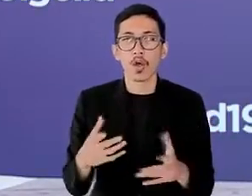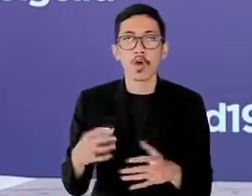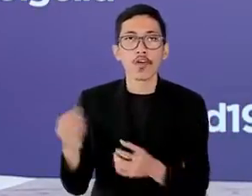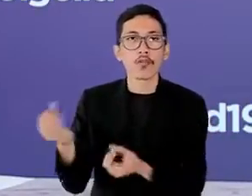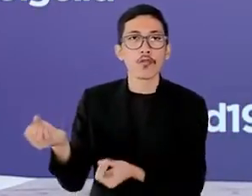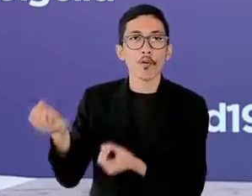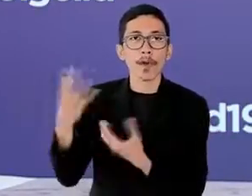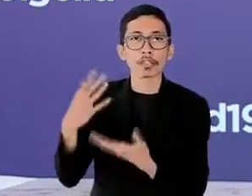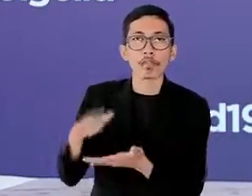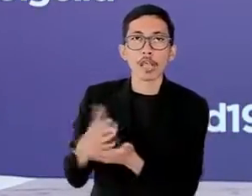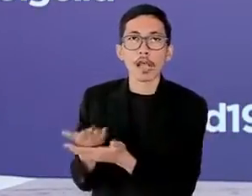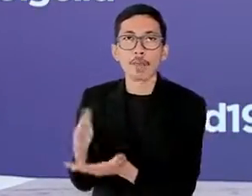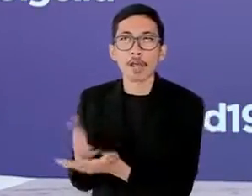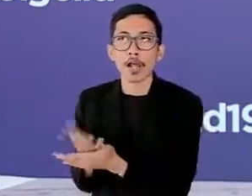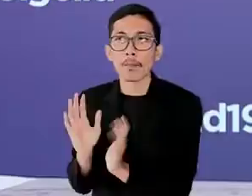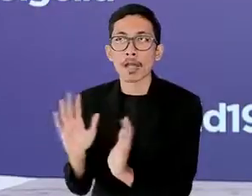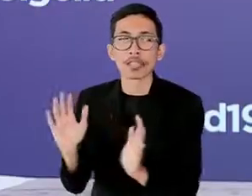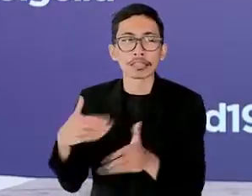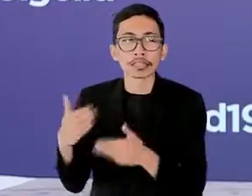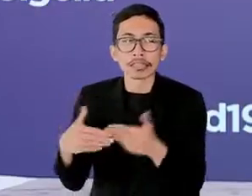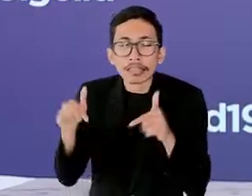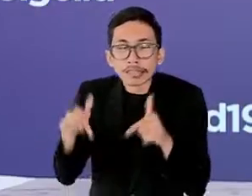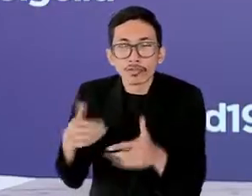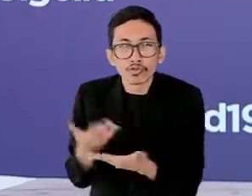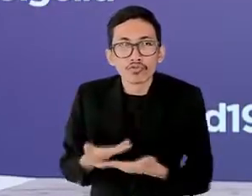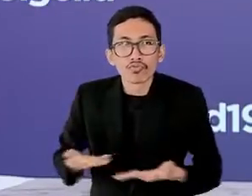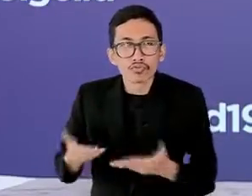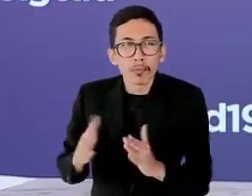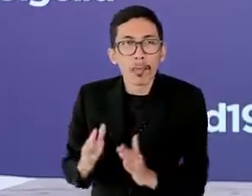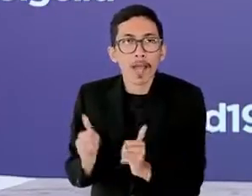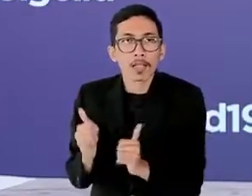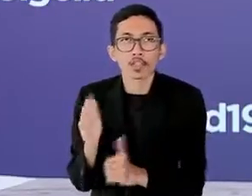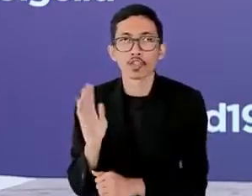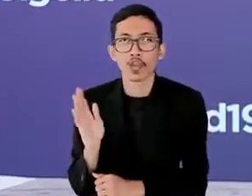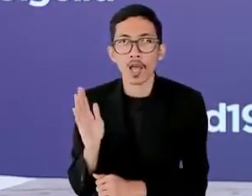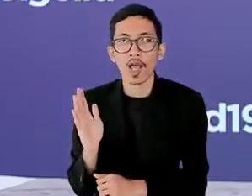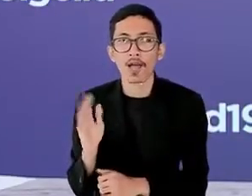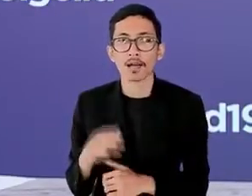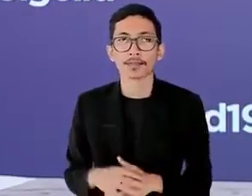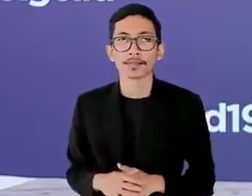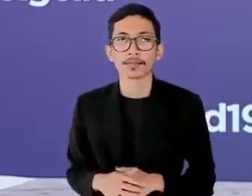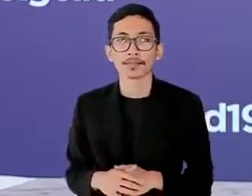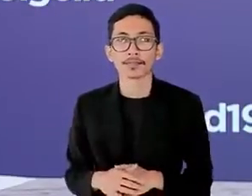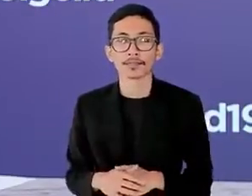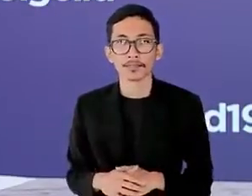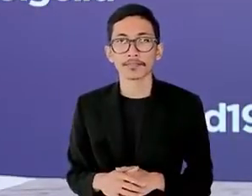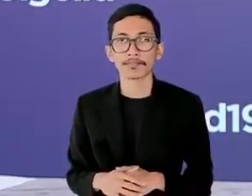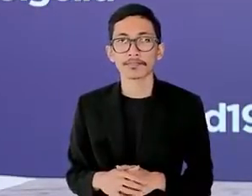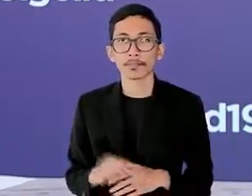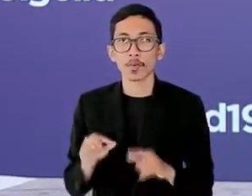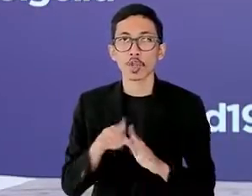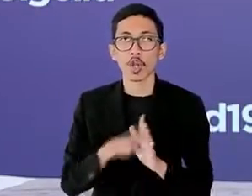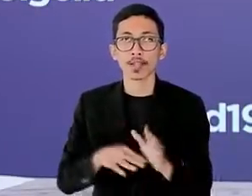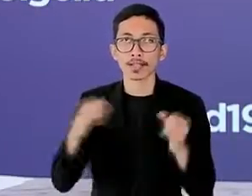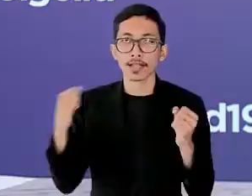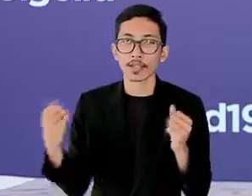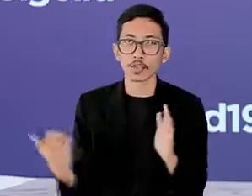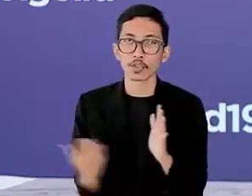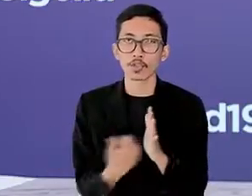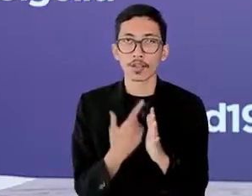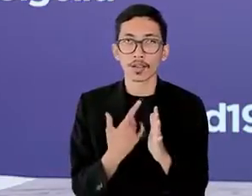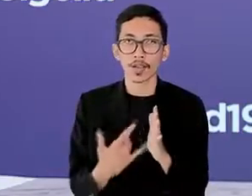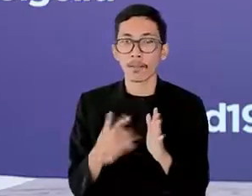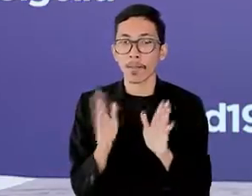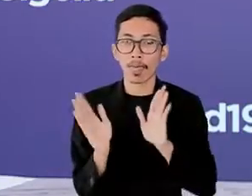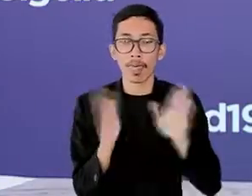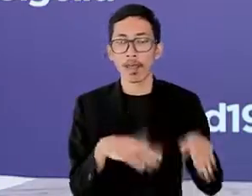renungan ini Seharusnya lebih dari cukup untuk membuat kita tidak lengah dan terus disiplin protokol kesehatan karena